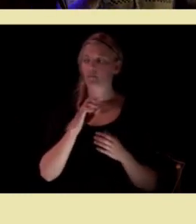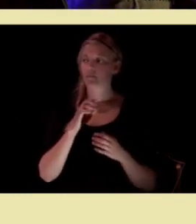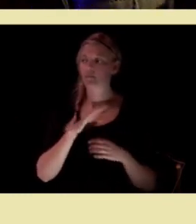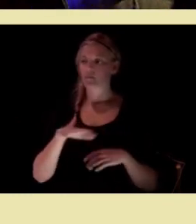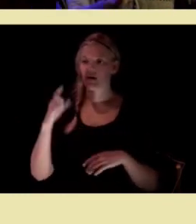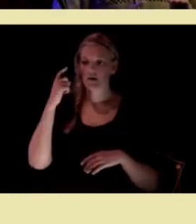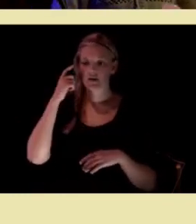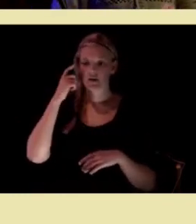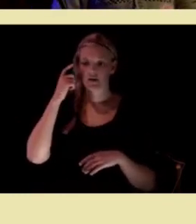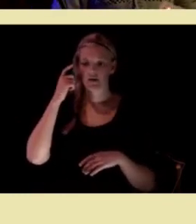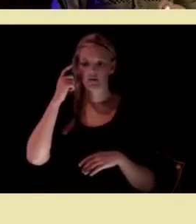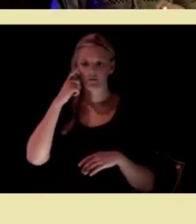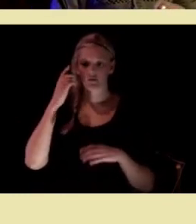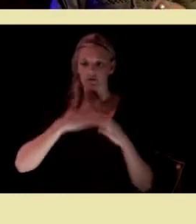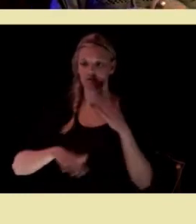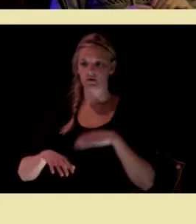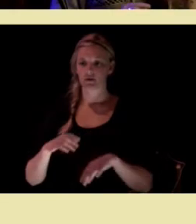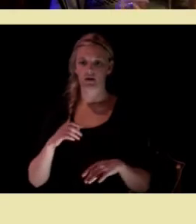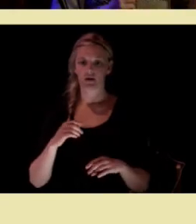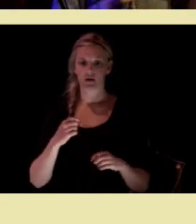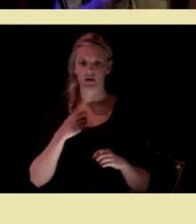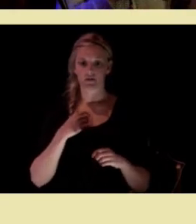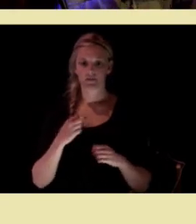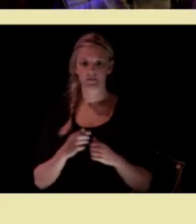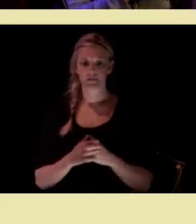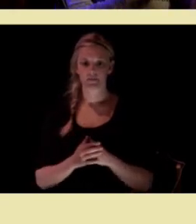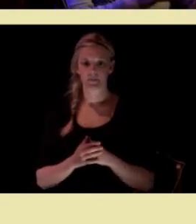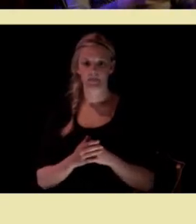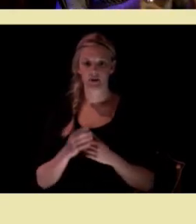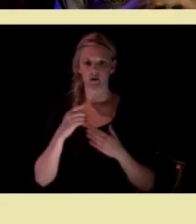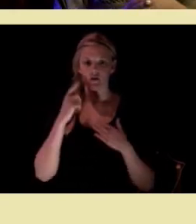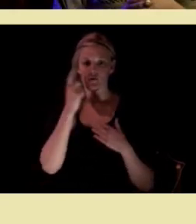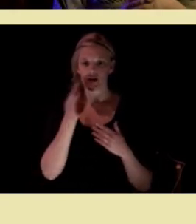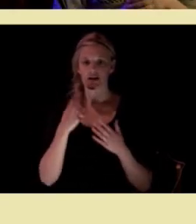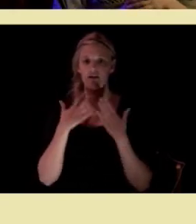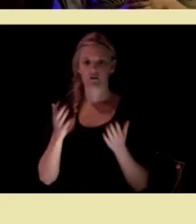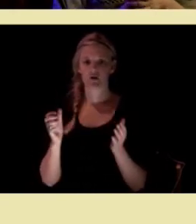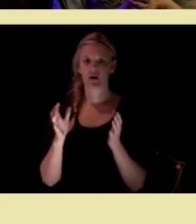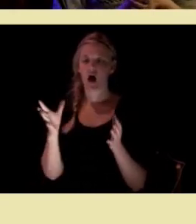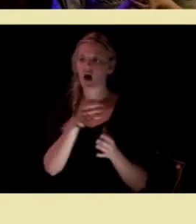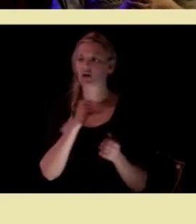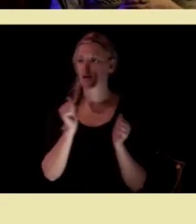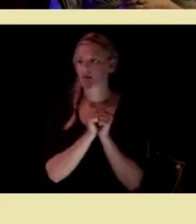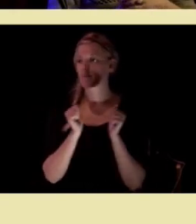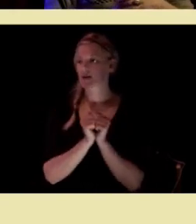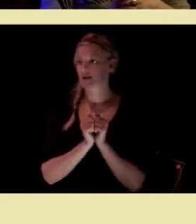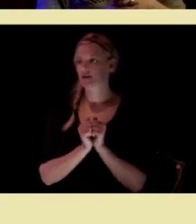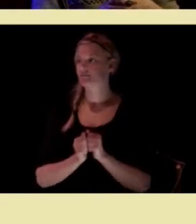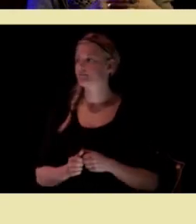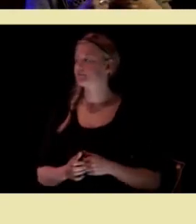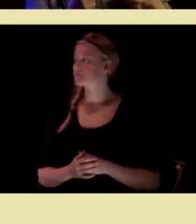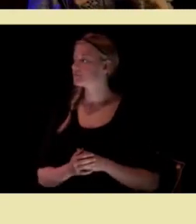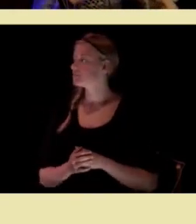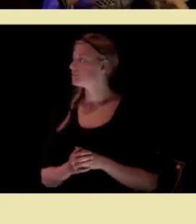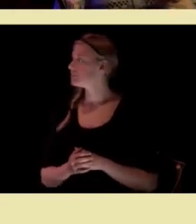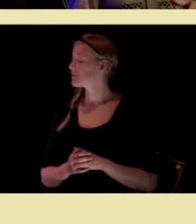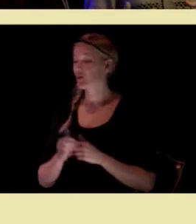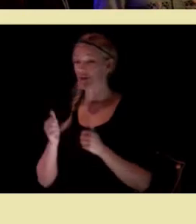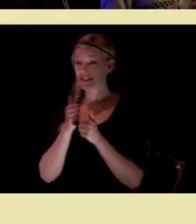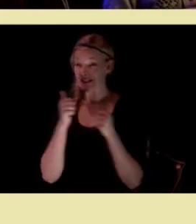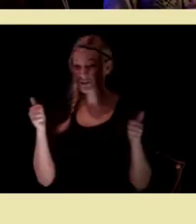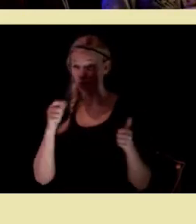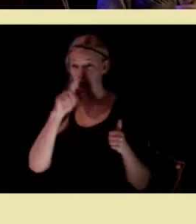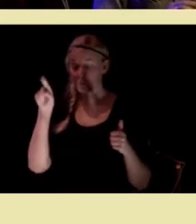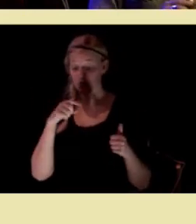får alle papirene. Hvis de spør etter dem. Hvis ikke, det de tre første månedene når man undersøker vold og overgrep. Det et